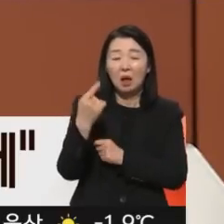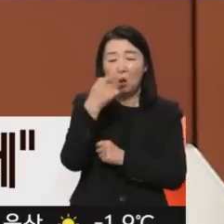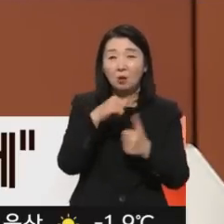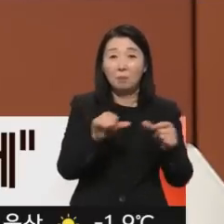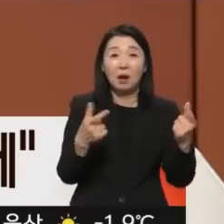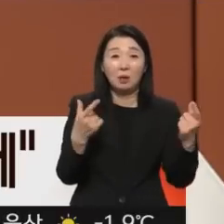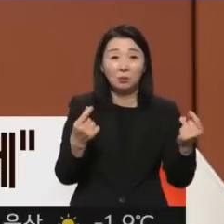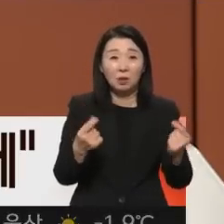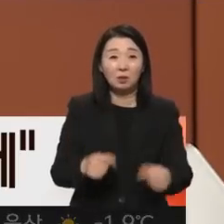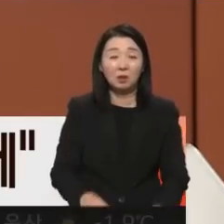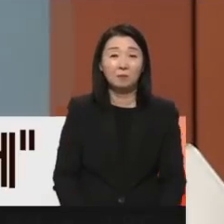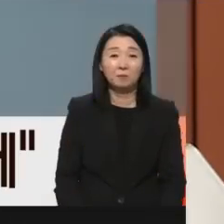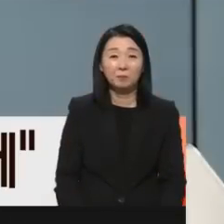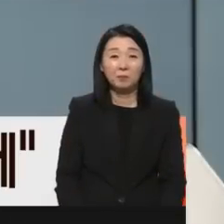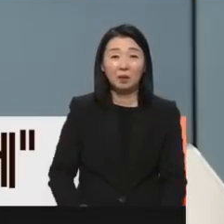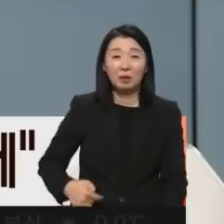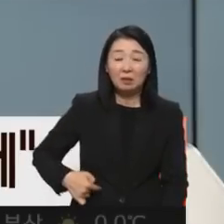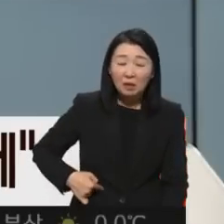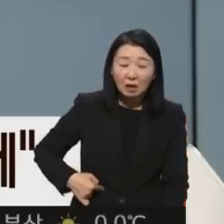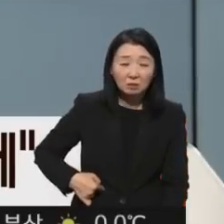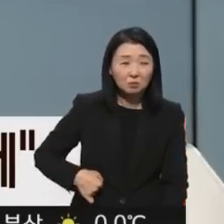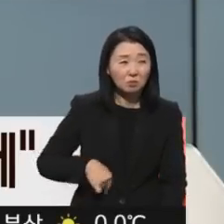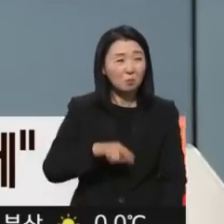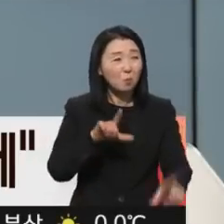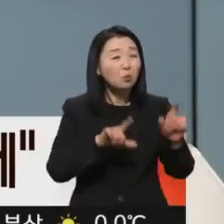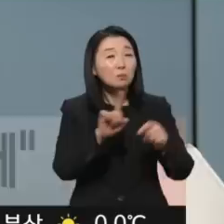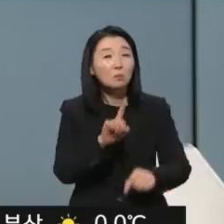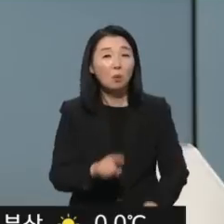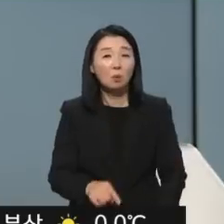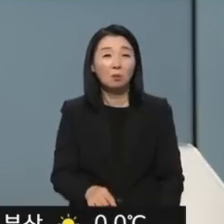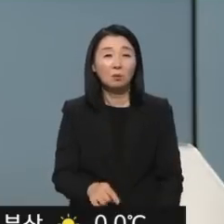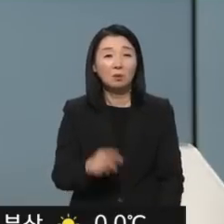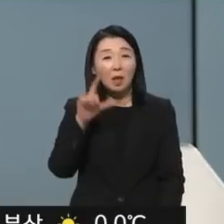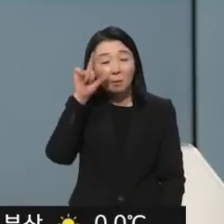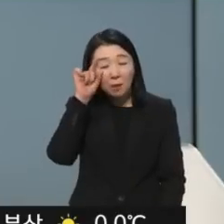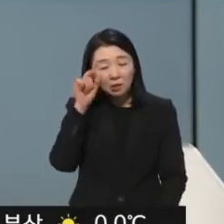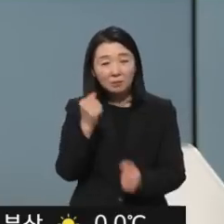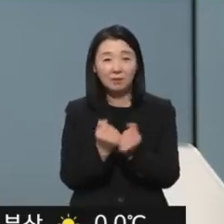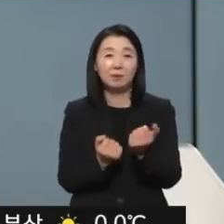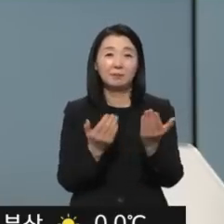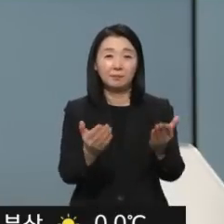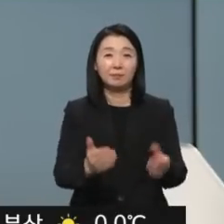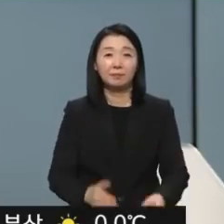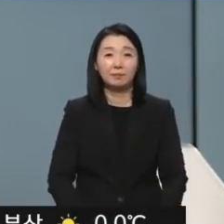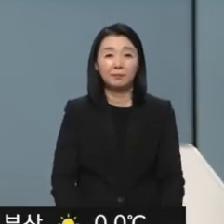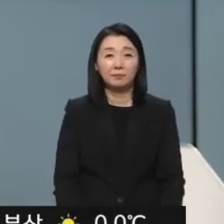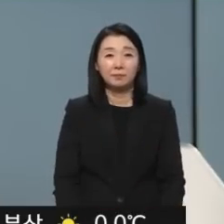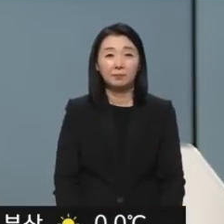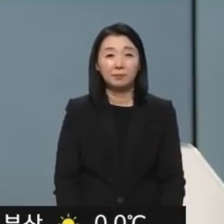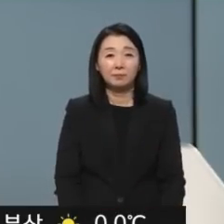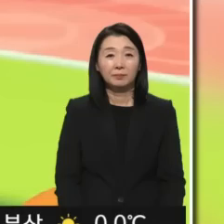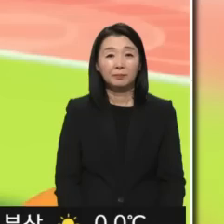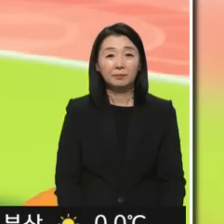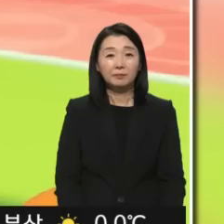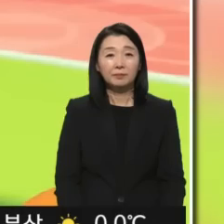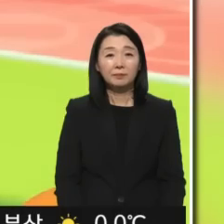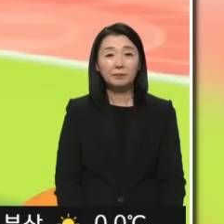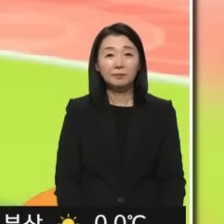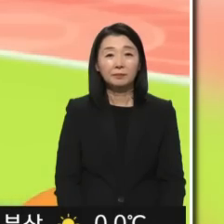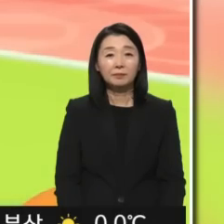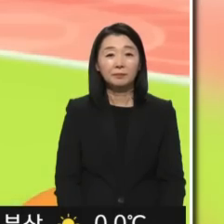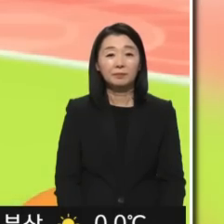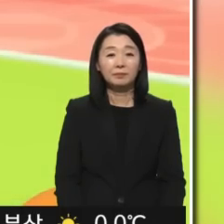반면 여당은 양심수 코스프레 하냐고 비꼬았는데요. 박준우 마커가 주민에서 관련 소식 정리했습니다.